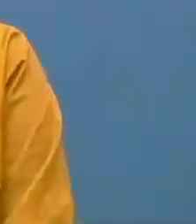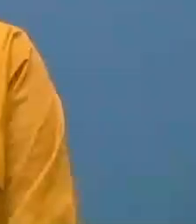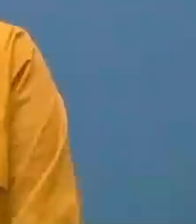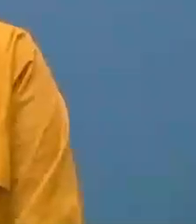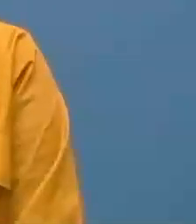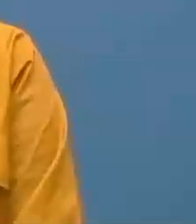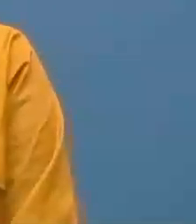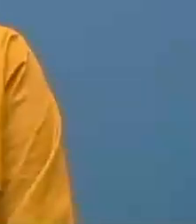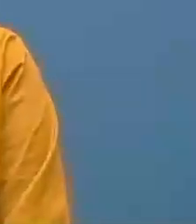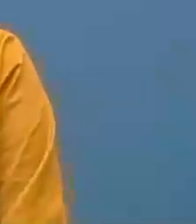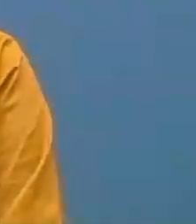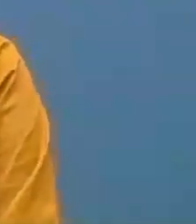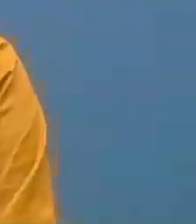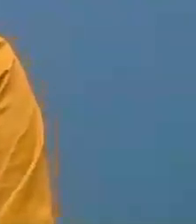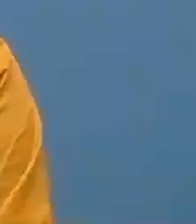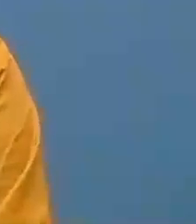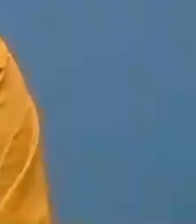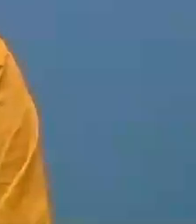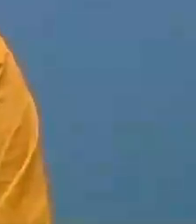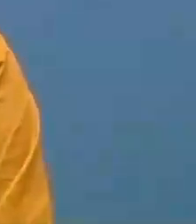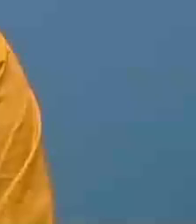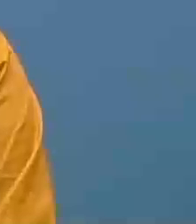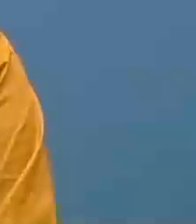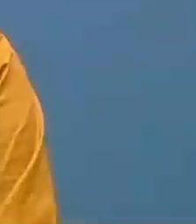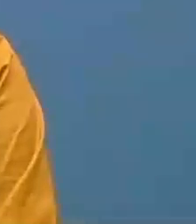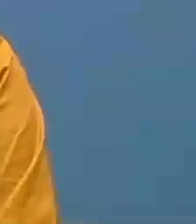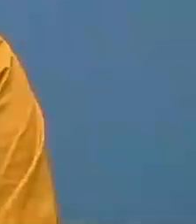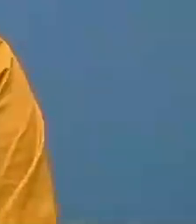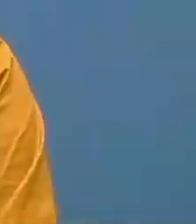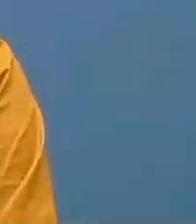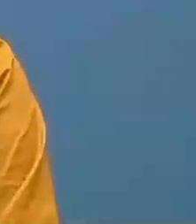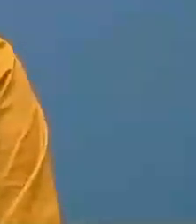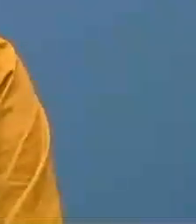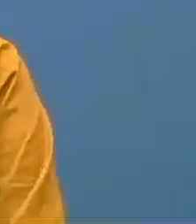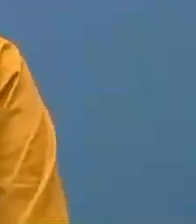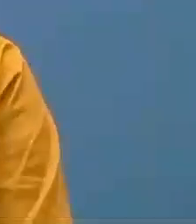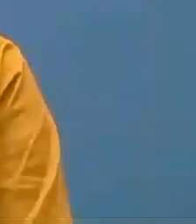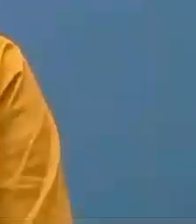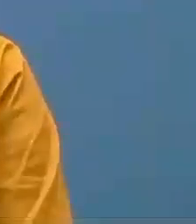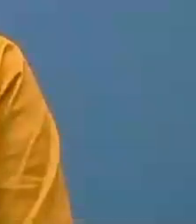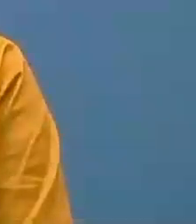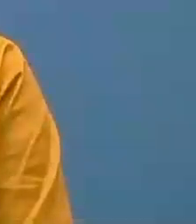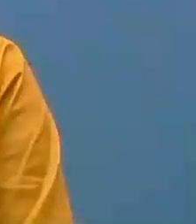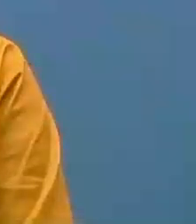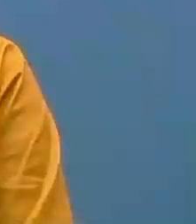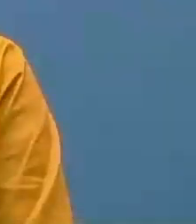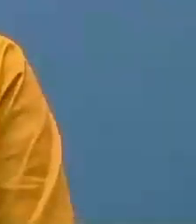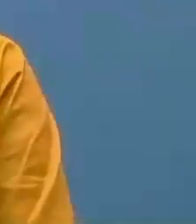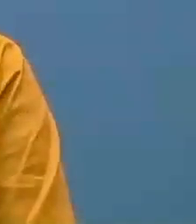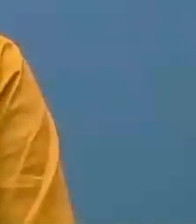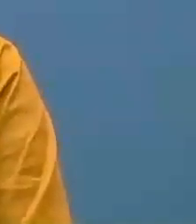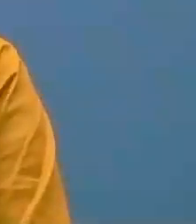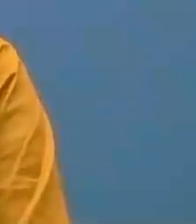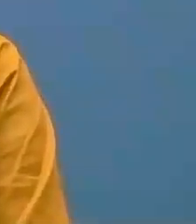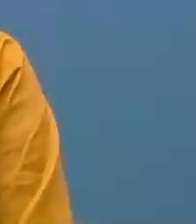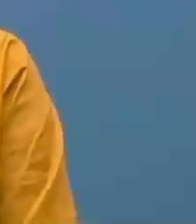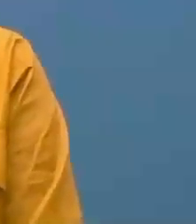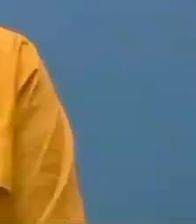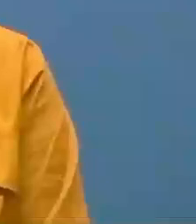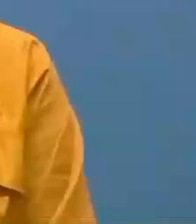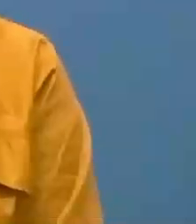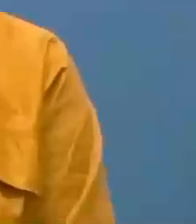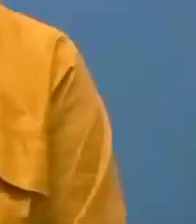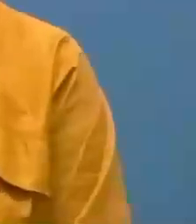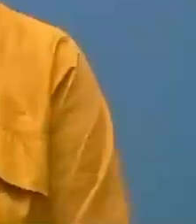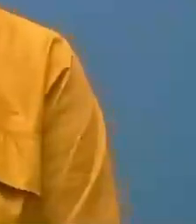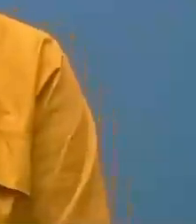这个人不一样的地方呢，就是他们有疑问，他们有问题，有提问。举个例子来